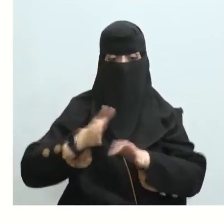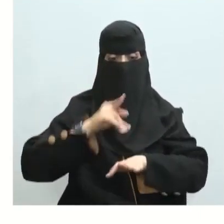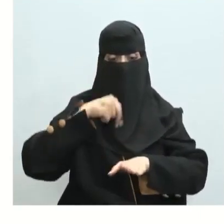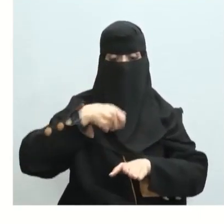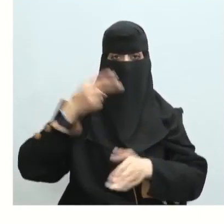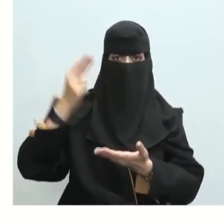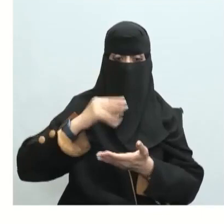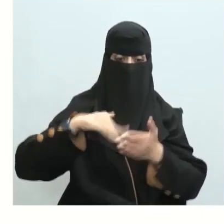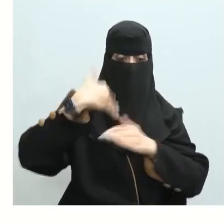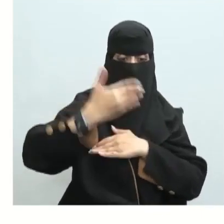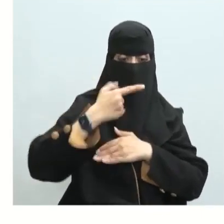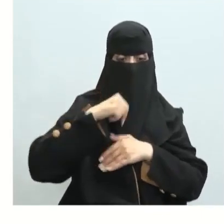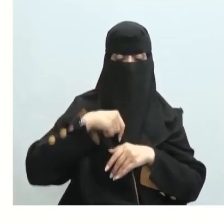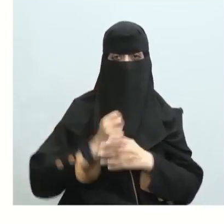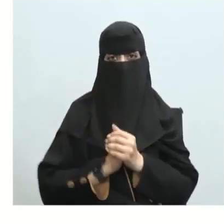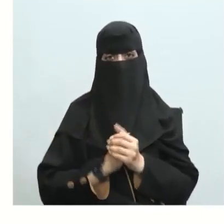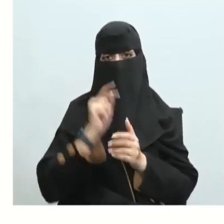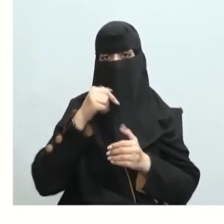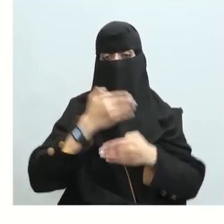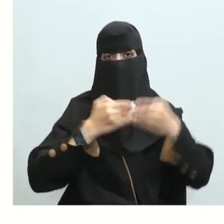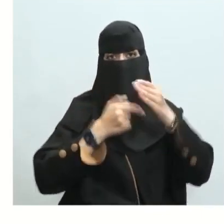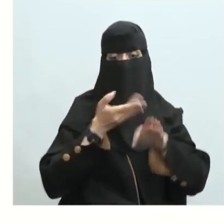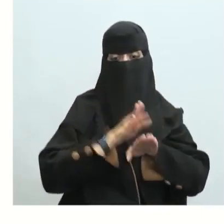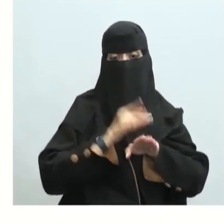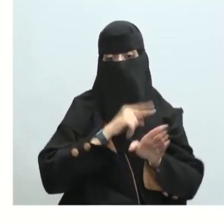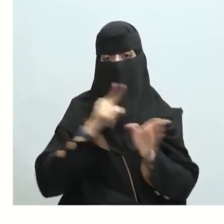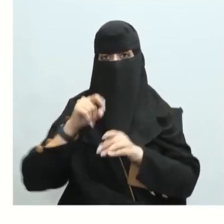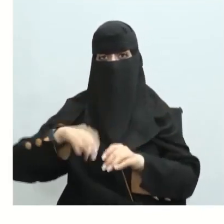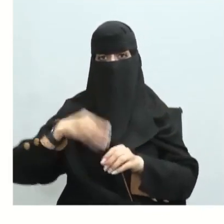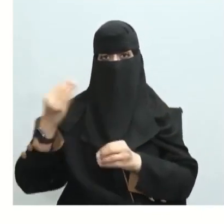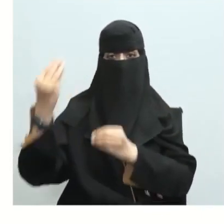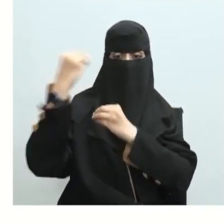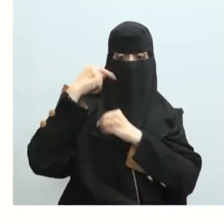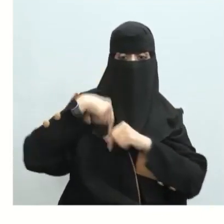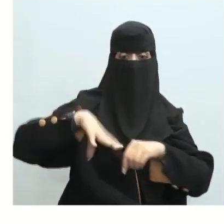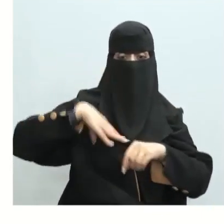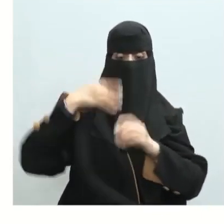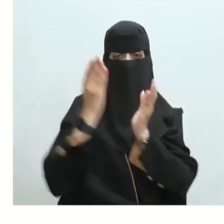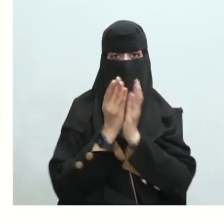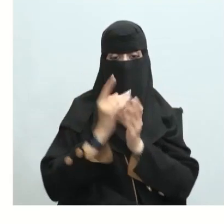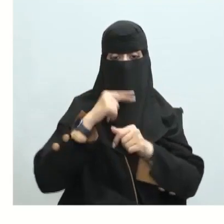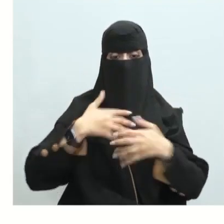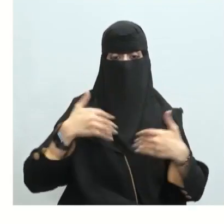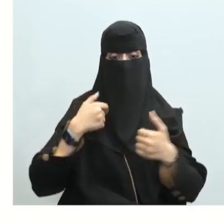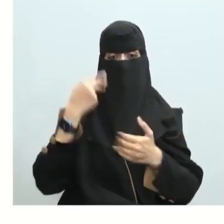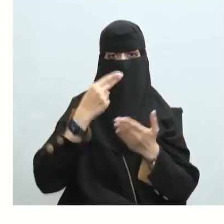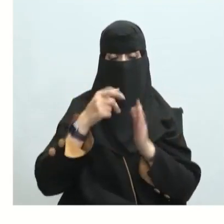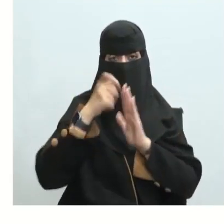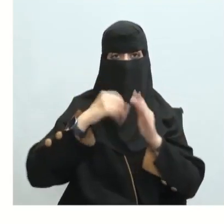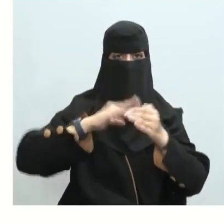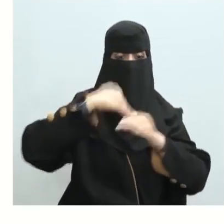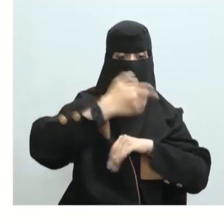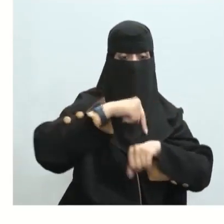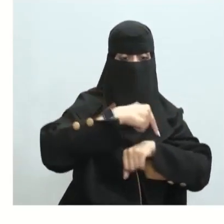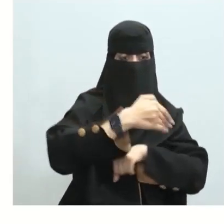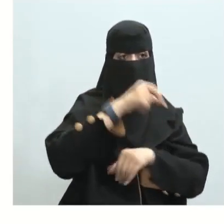على رسوله وبعد اسباب كتابه التقريب بناء على تكليف مثلا مدير المدرسه يسرني تقديم تقرير عن التاخر الصباحي في المدارس وتذكر